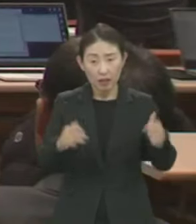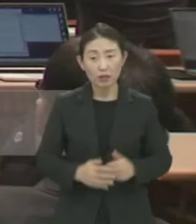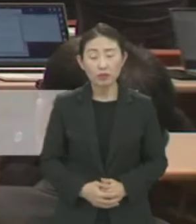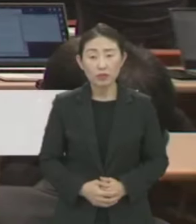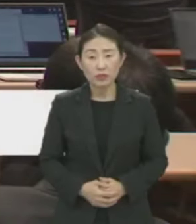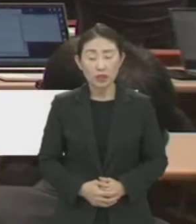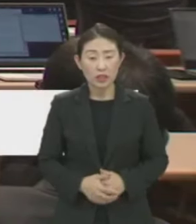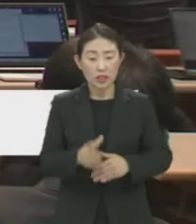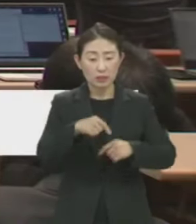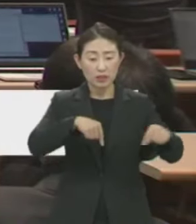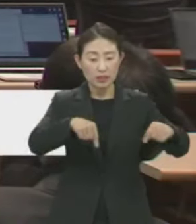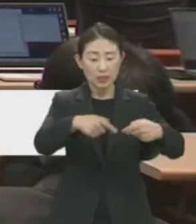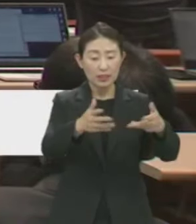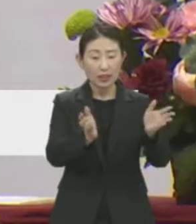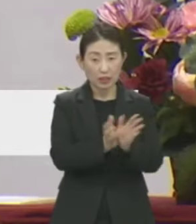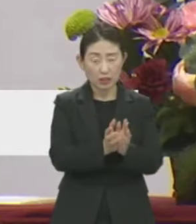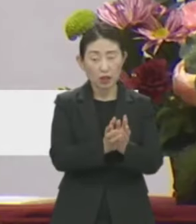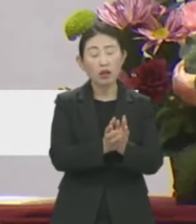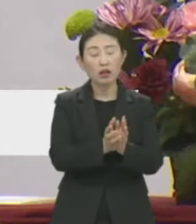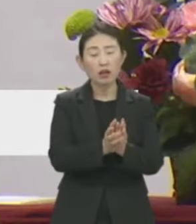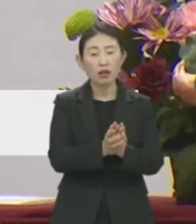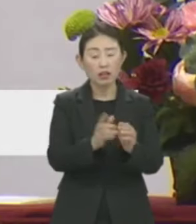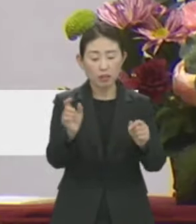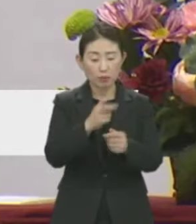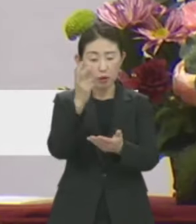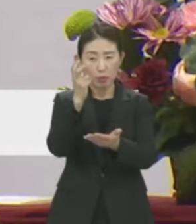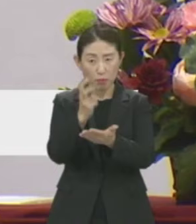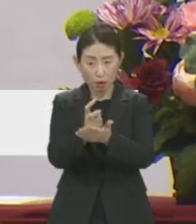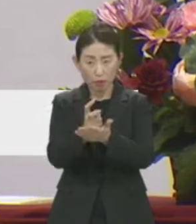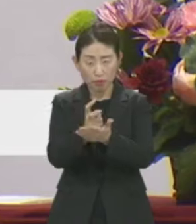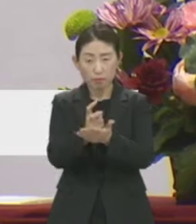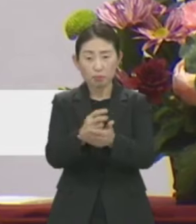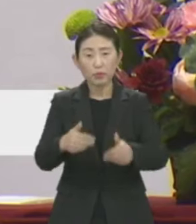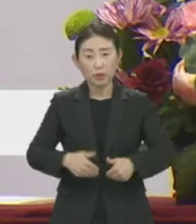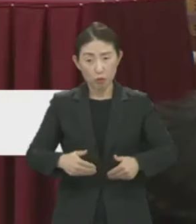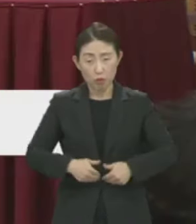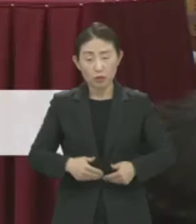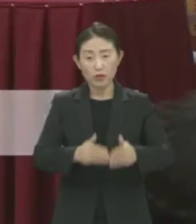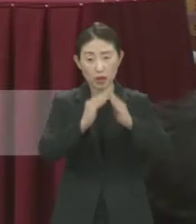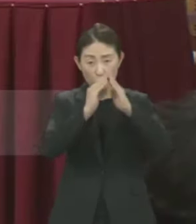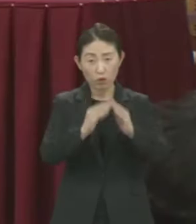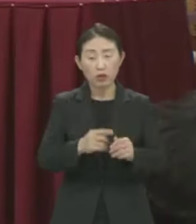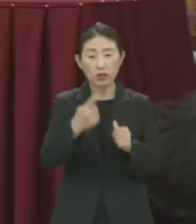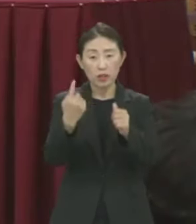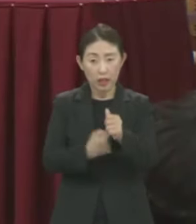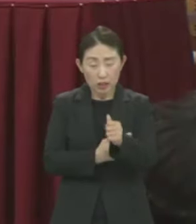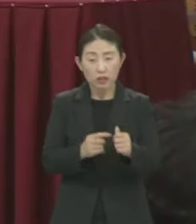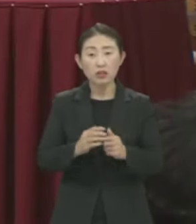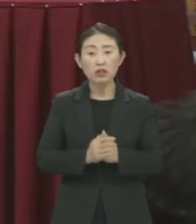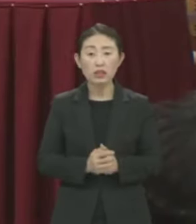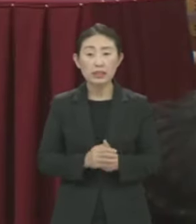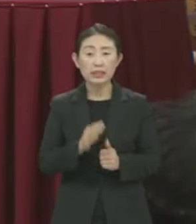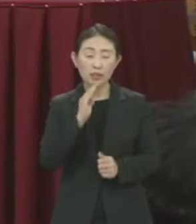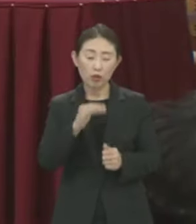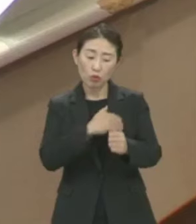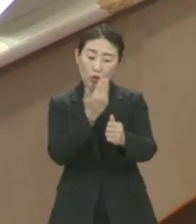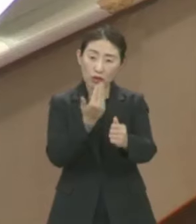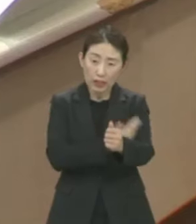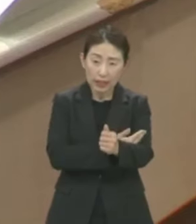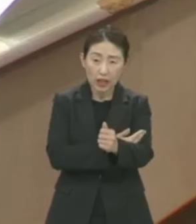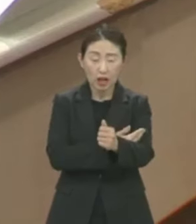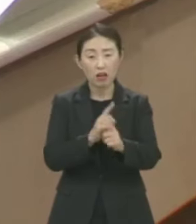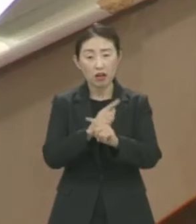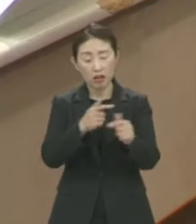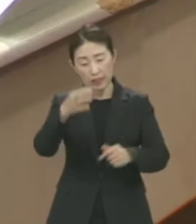통합 지방자치단체를 설치하기 위한 특별법 제정을 추진하고 연방제 국가의 주에 준하는 실질적 권한과